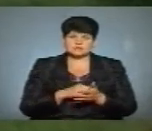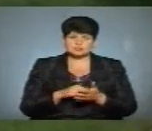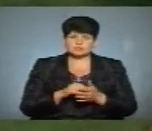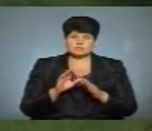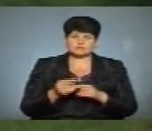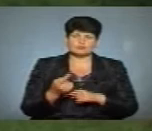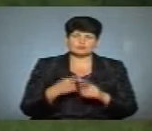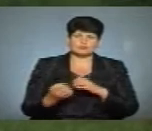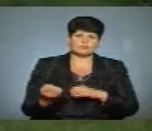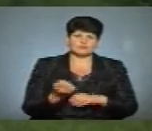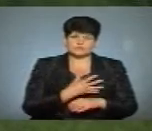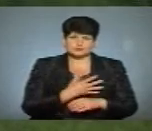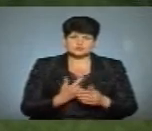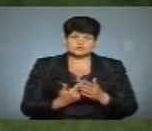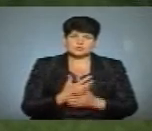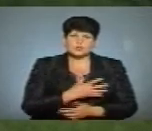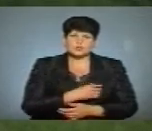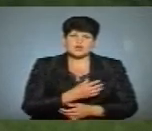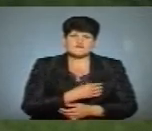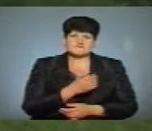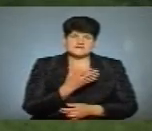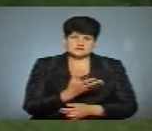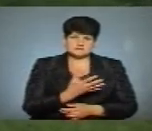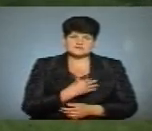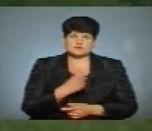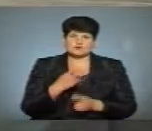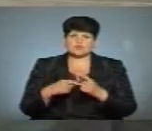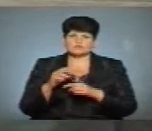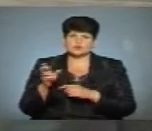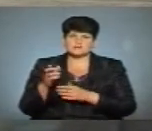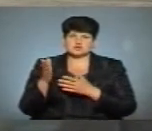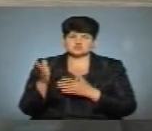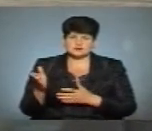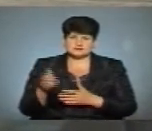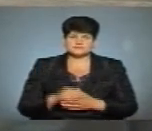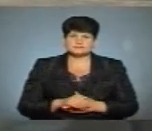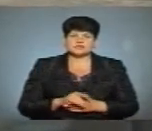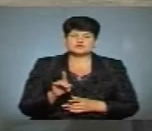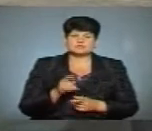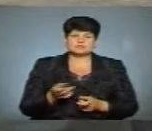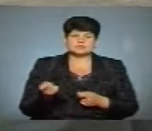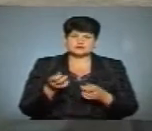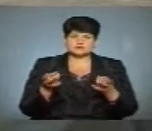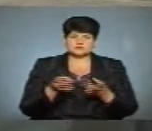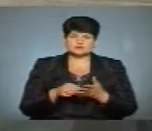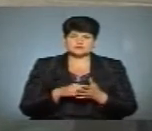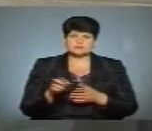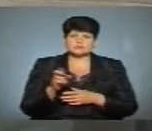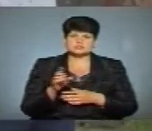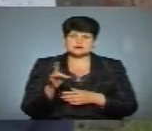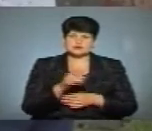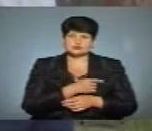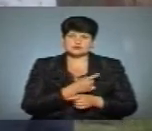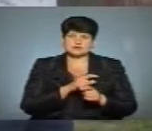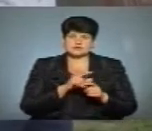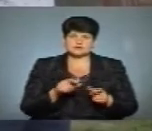Потім вернули знову їх на Львів. Зі Львова вернули на Бережани. Щоб принести необхідні документи, до Бережанської районної лікарні